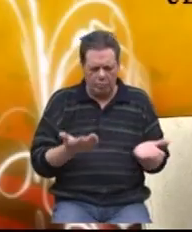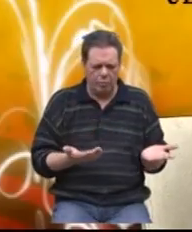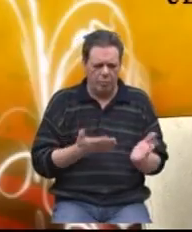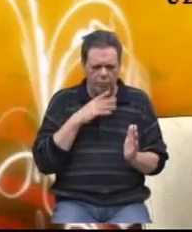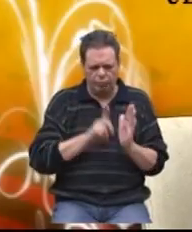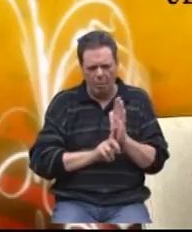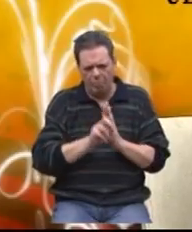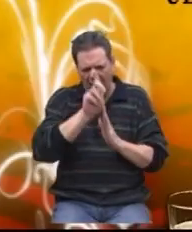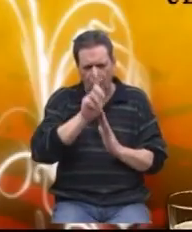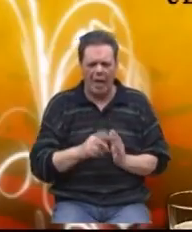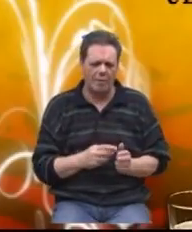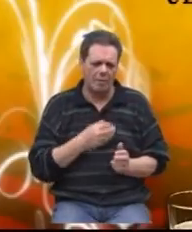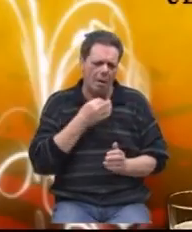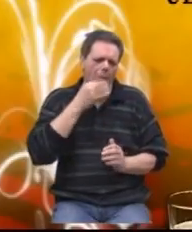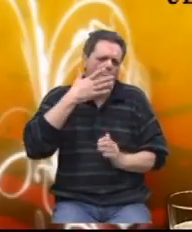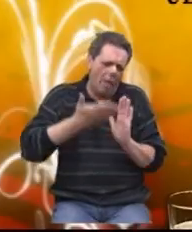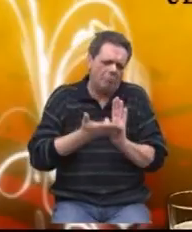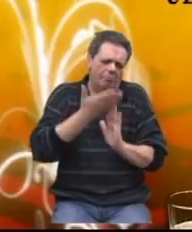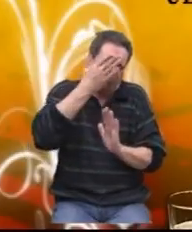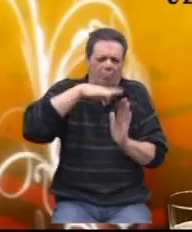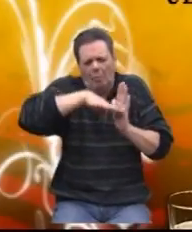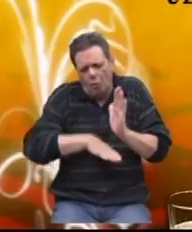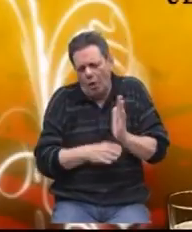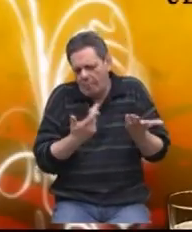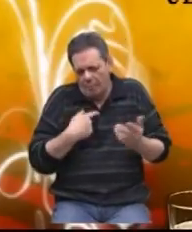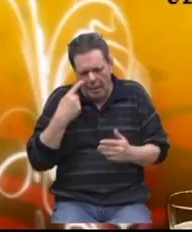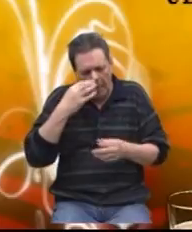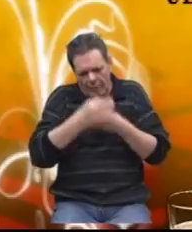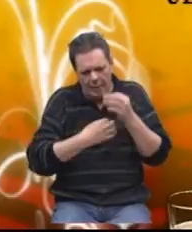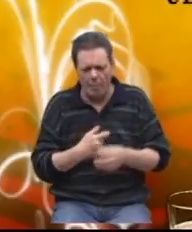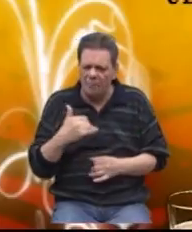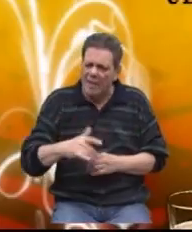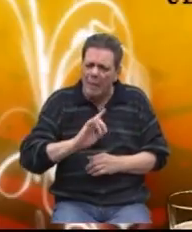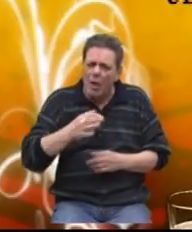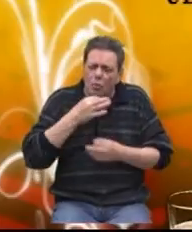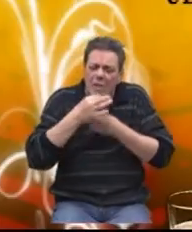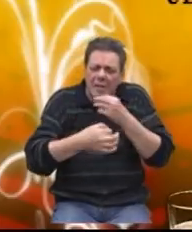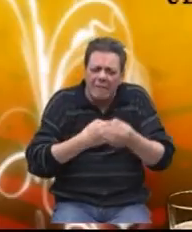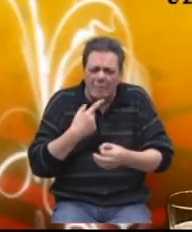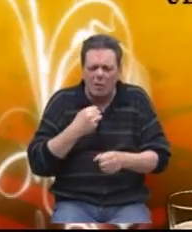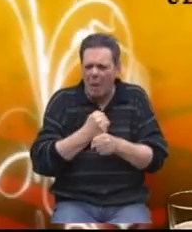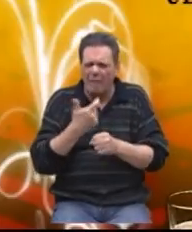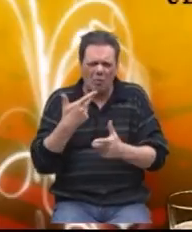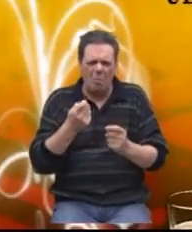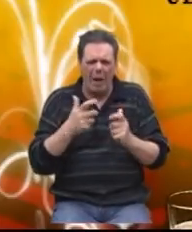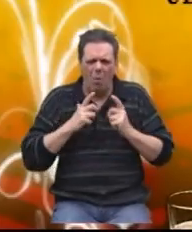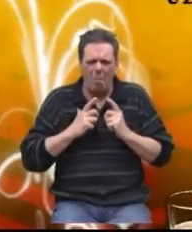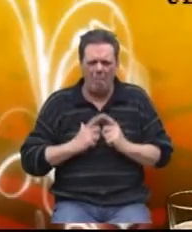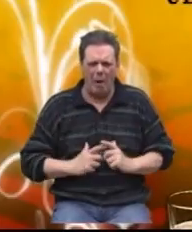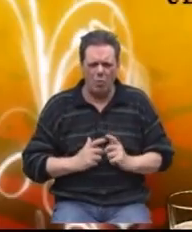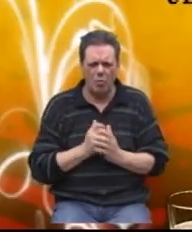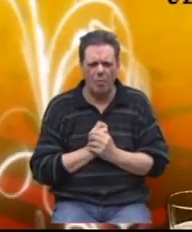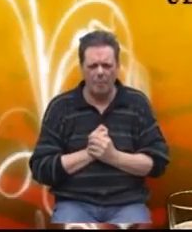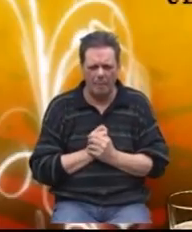Tako je. Da. Neću vas dalje sad ništa ispitivati, nego ćemo napraviti jedan mali break, kako se to